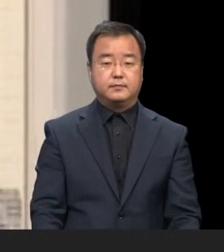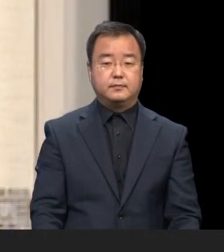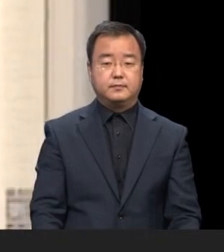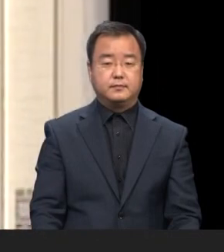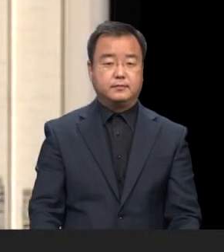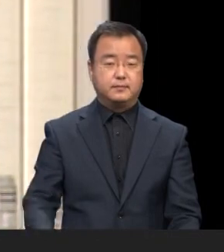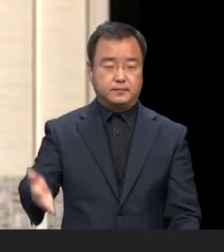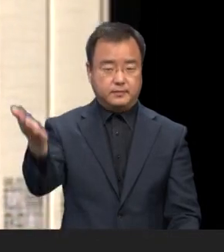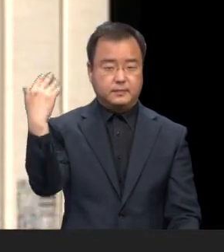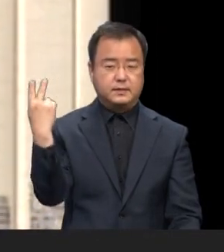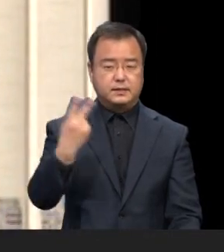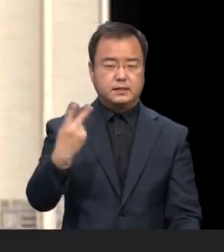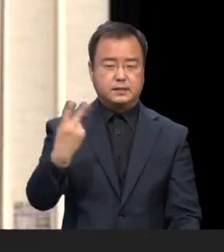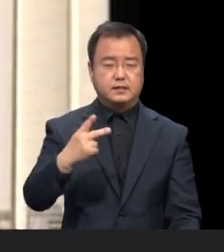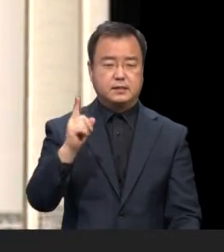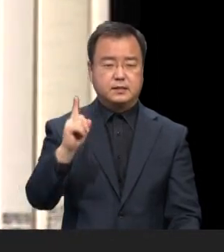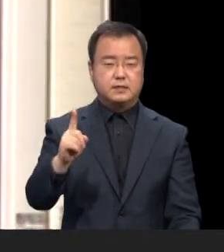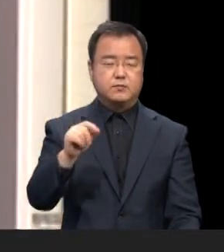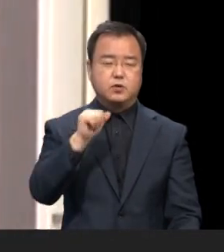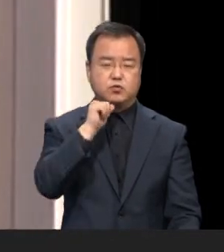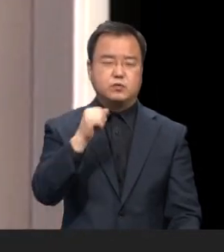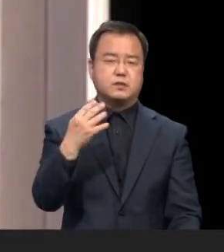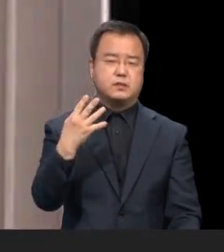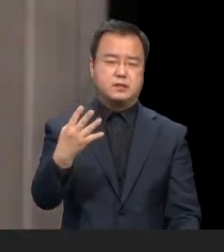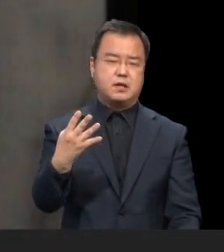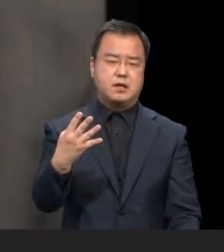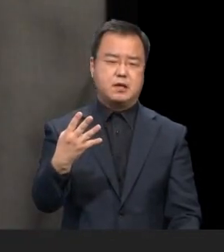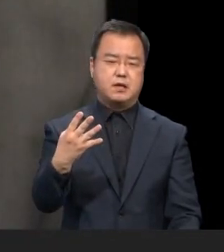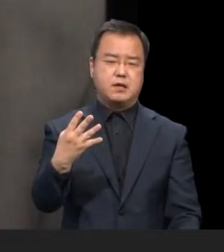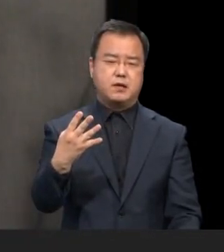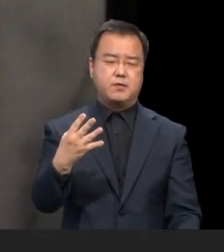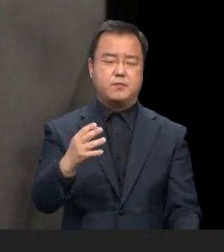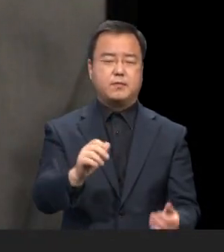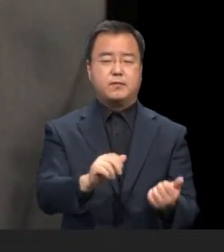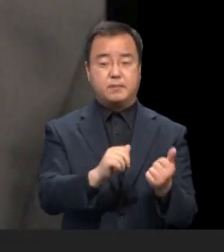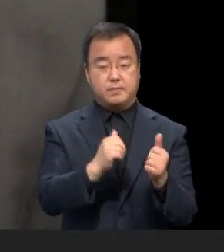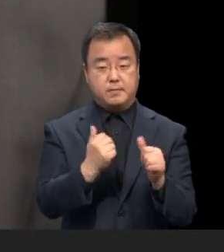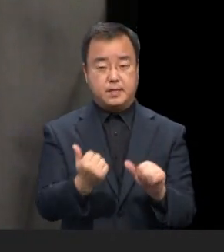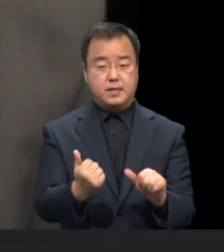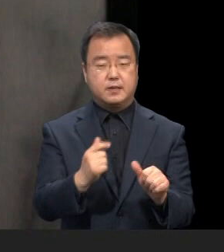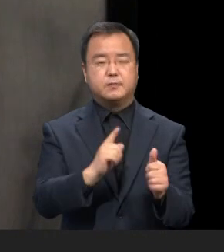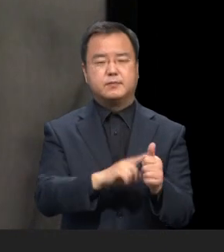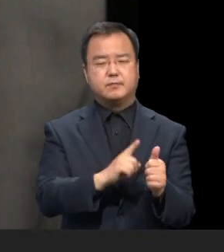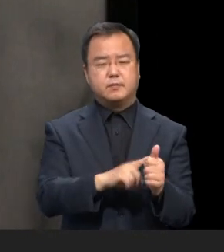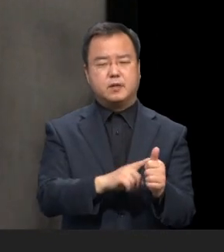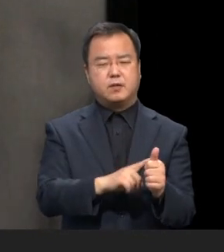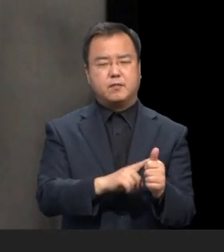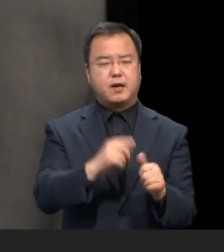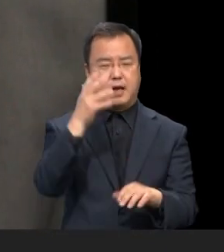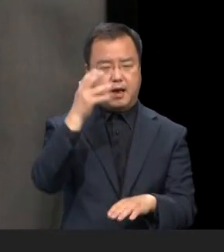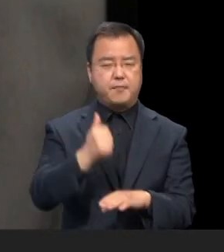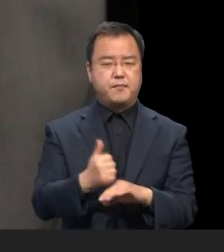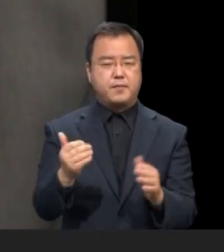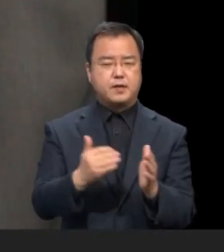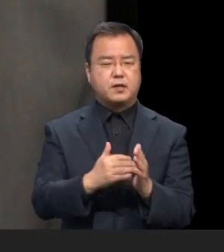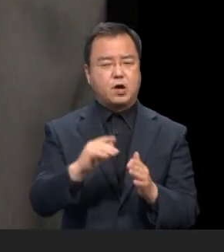지난 2001년 54살에 영면에 든 고인은 마지막 순간까지 어떤 삶을 살았을까?